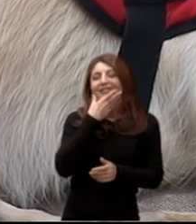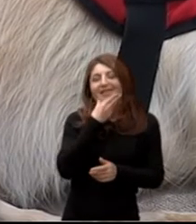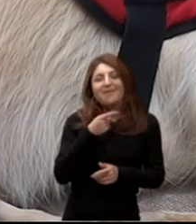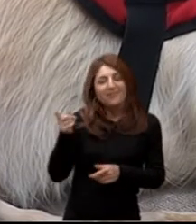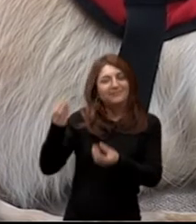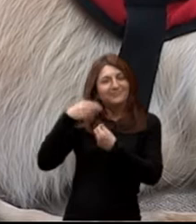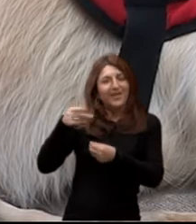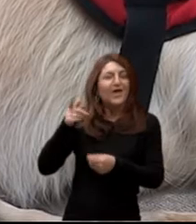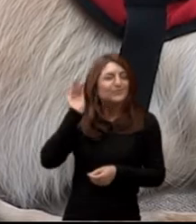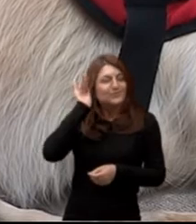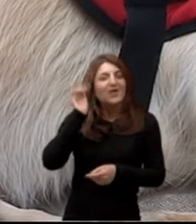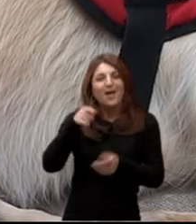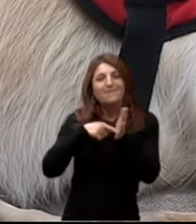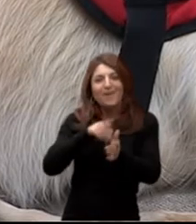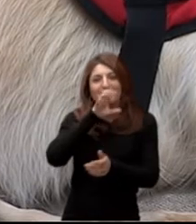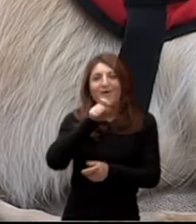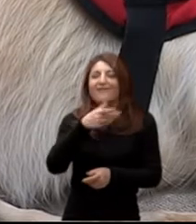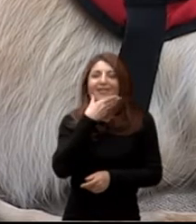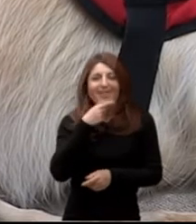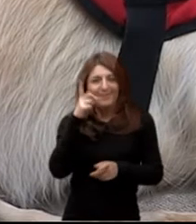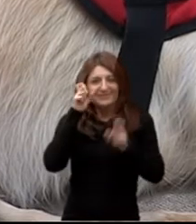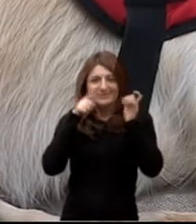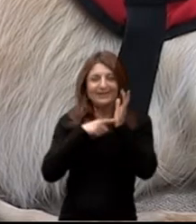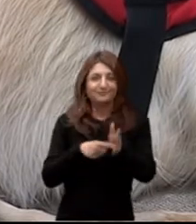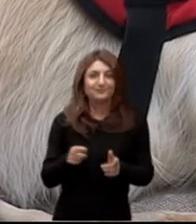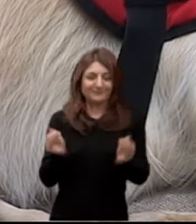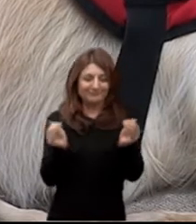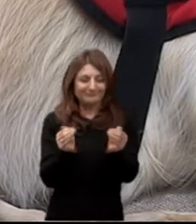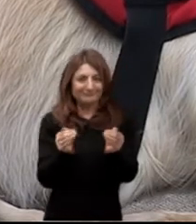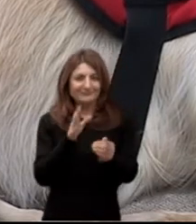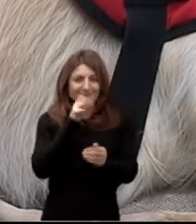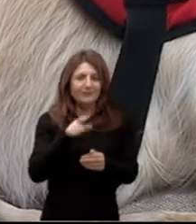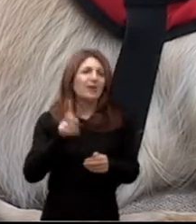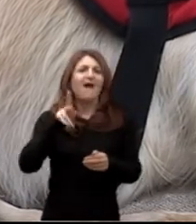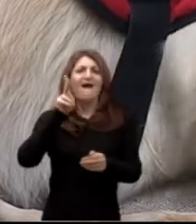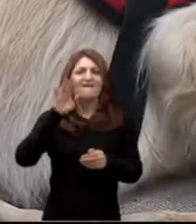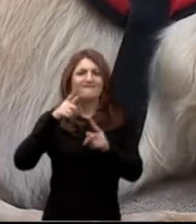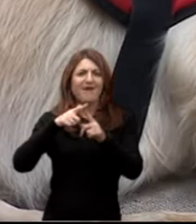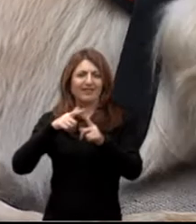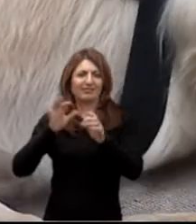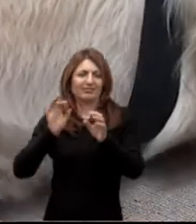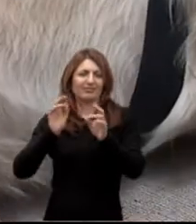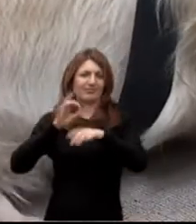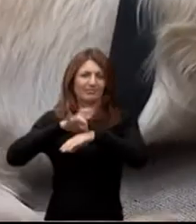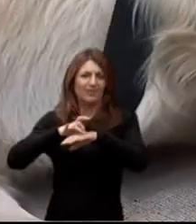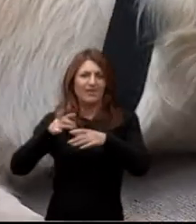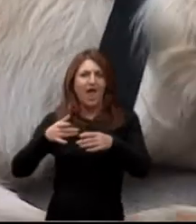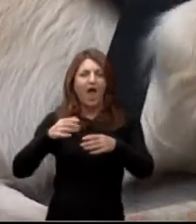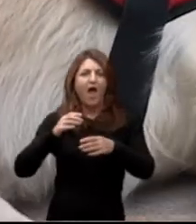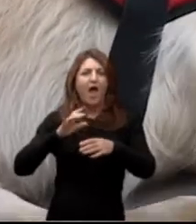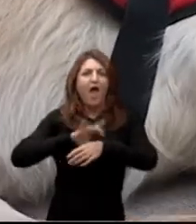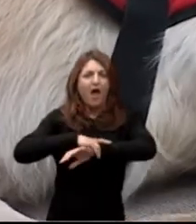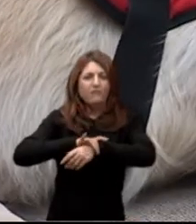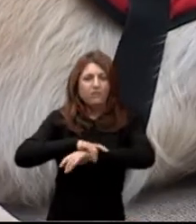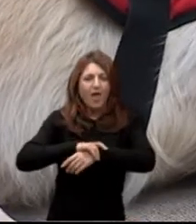vi pričate, jer ovo je sjajna slika. Znači samo štenjenje koje se obavlja u centru je veterinarska ambulanta sa zaposlenim veterinarima. Iako